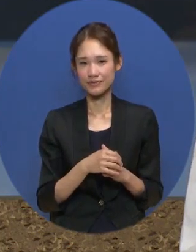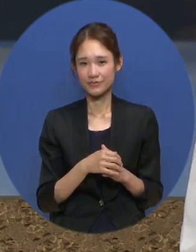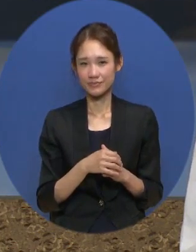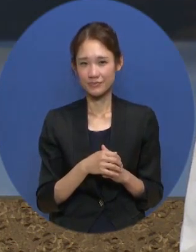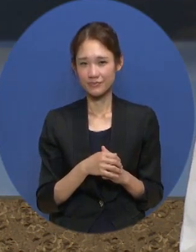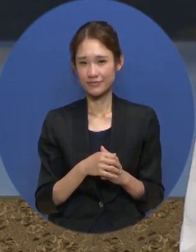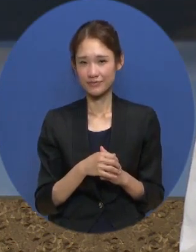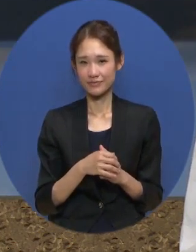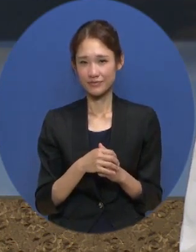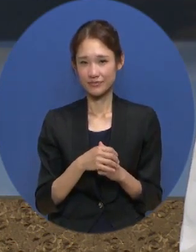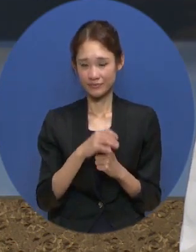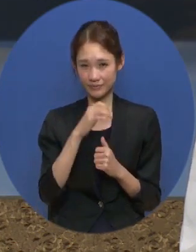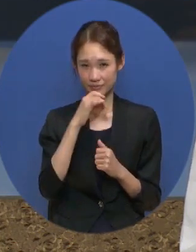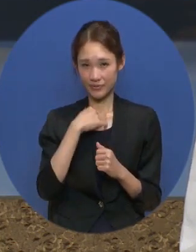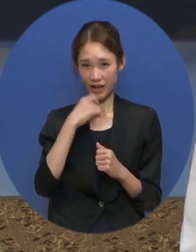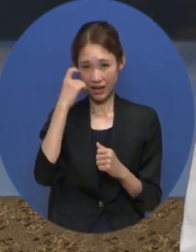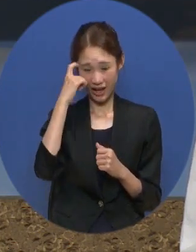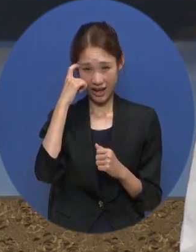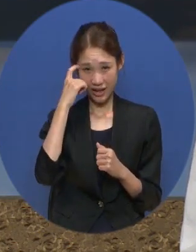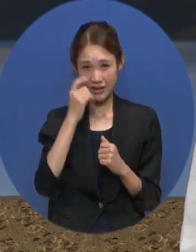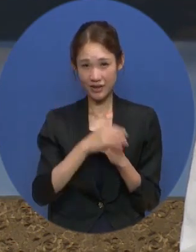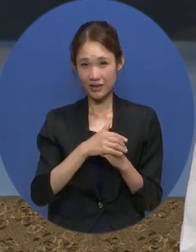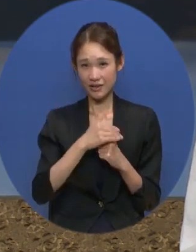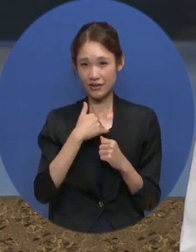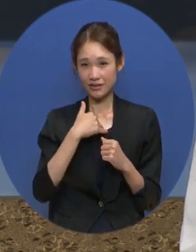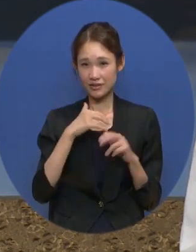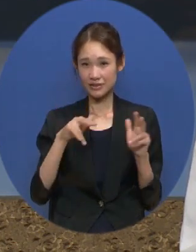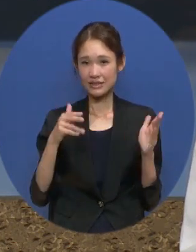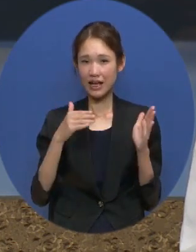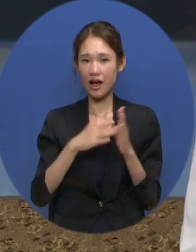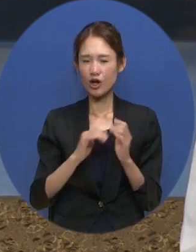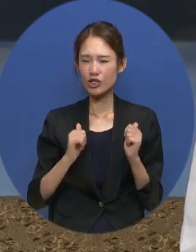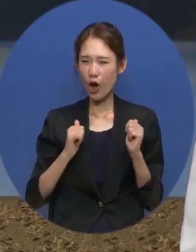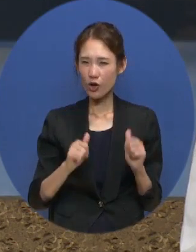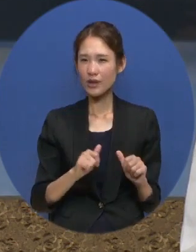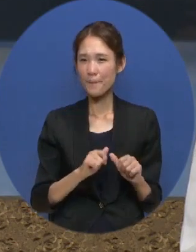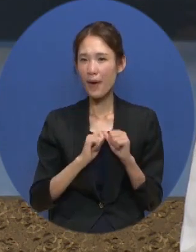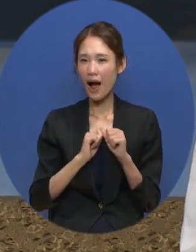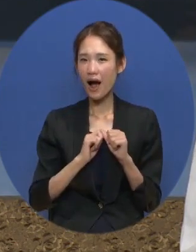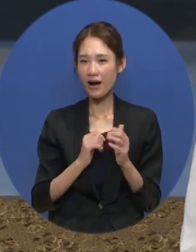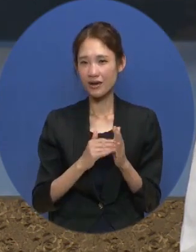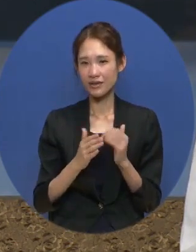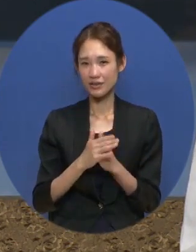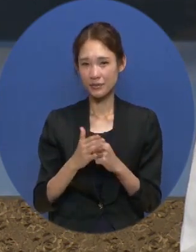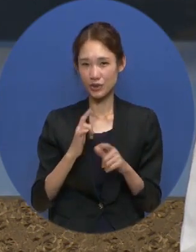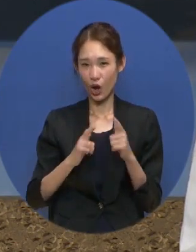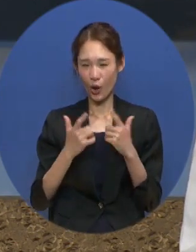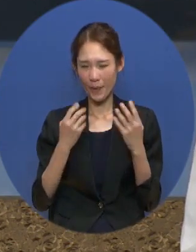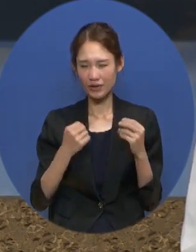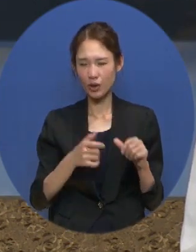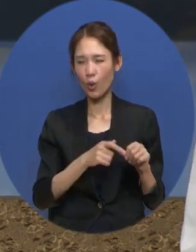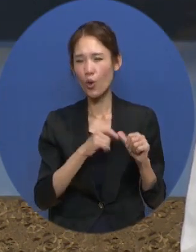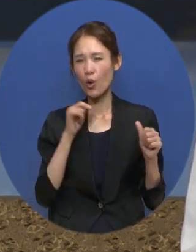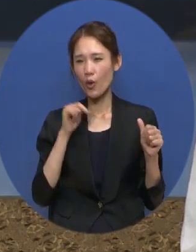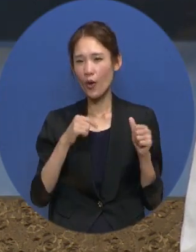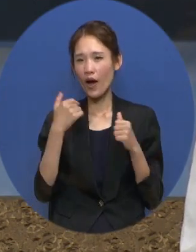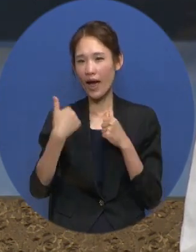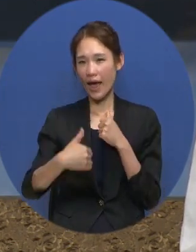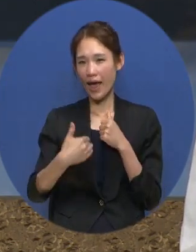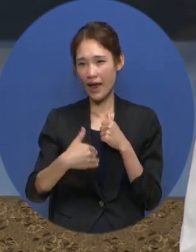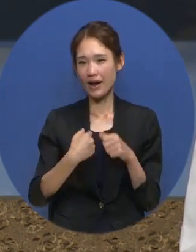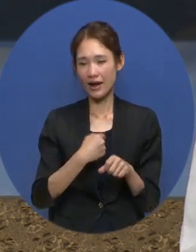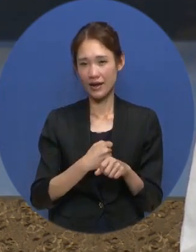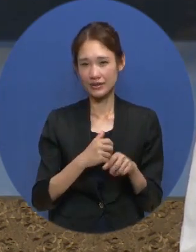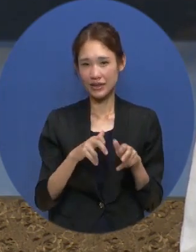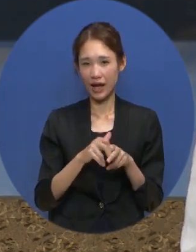하여튼 뭐 제 생각에는 지금까지 이렇게 열심히 고용했으니까 더 많이 고용해라. 네. 그리고